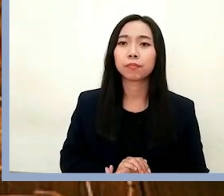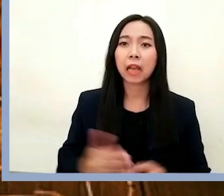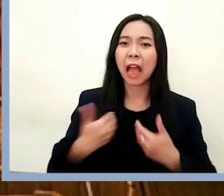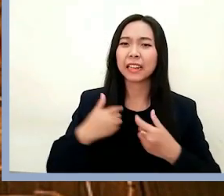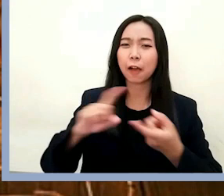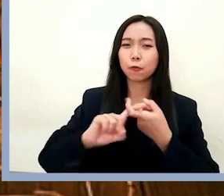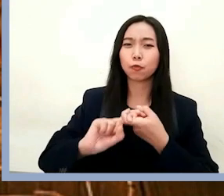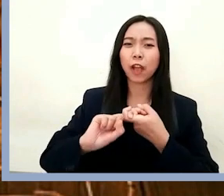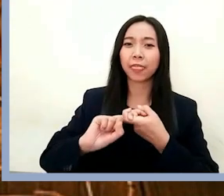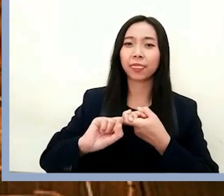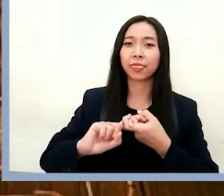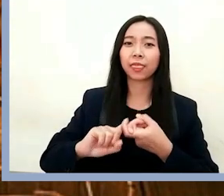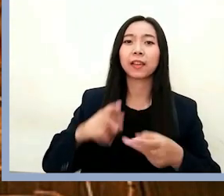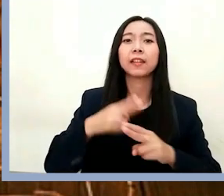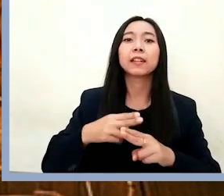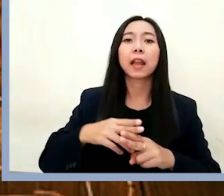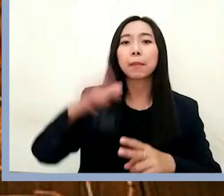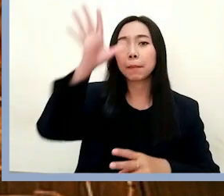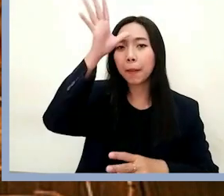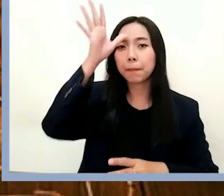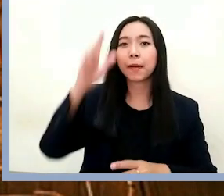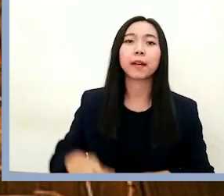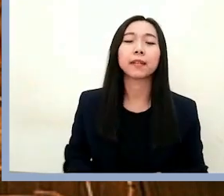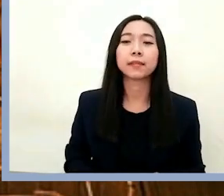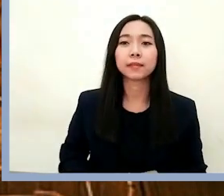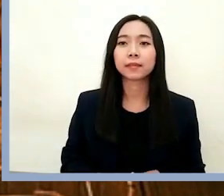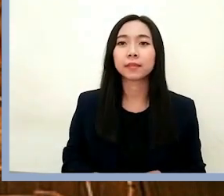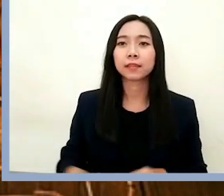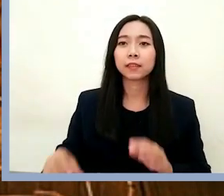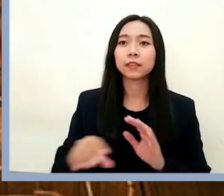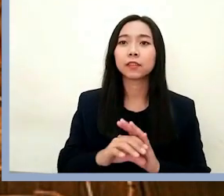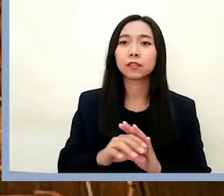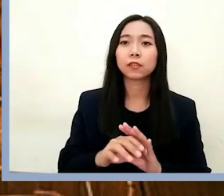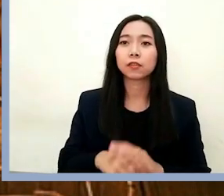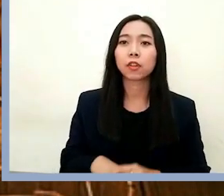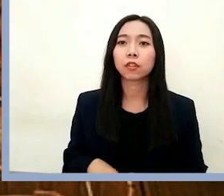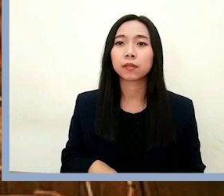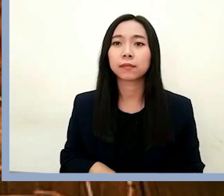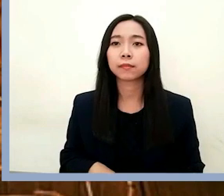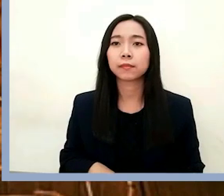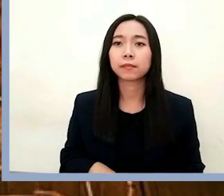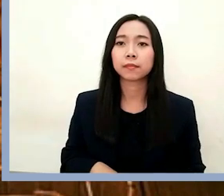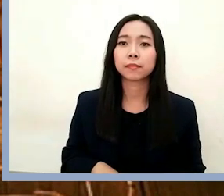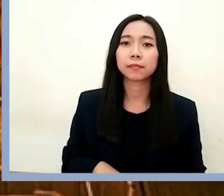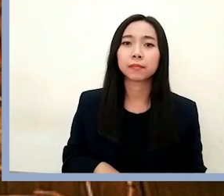nama ayahnya yang misalnya Yahya bin Zakaria